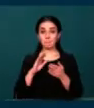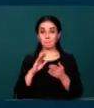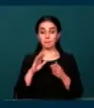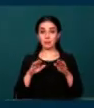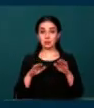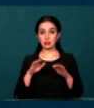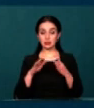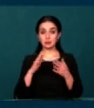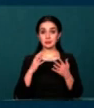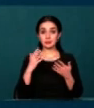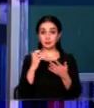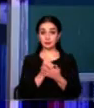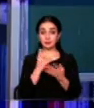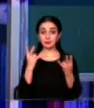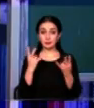aniqlashimiz kerak ekan.